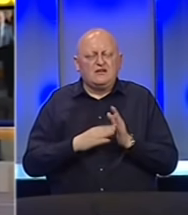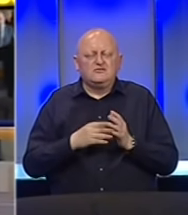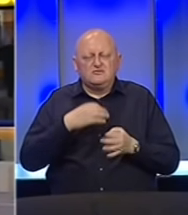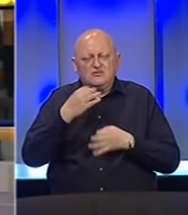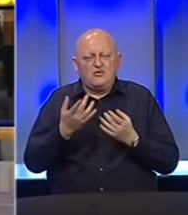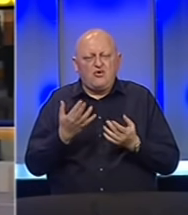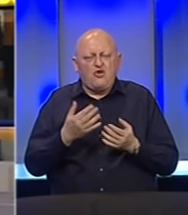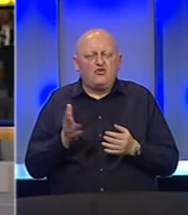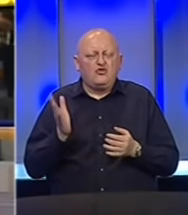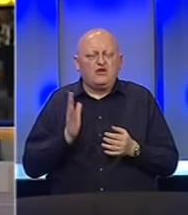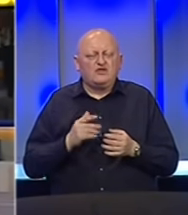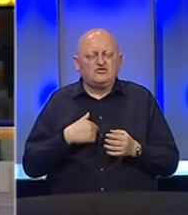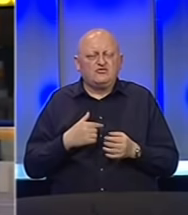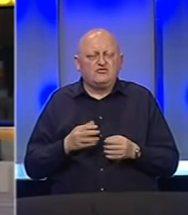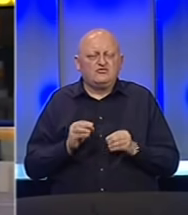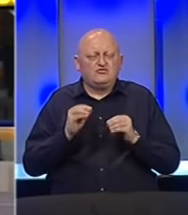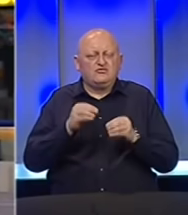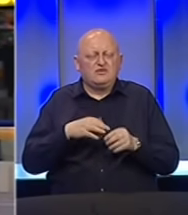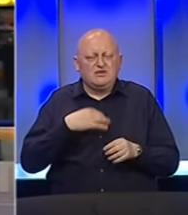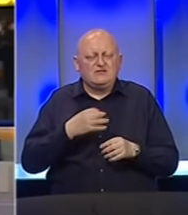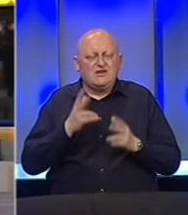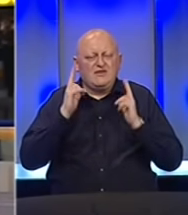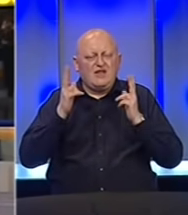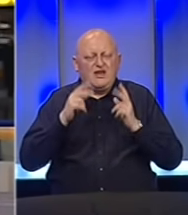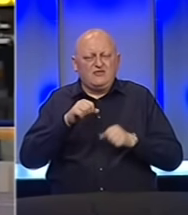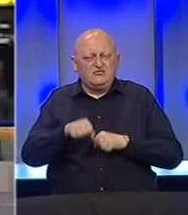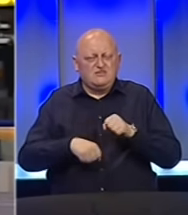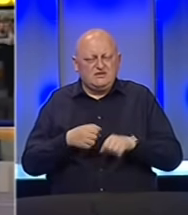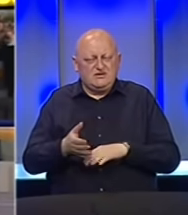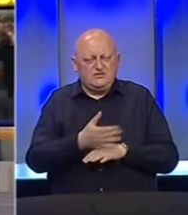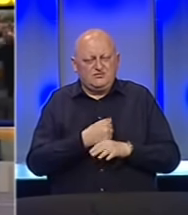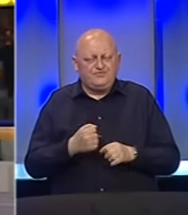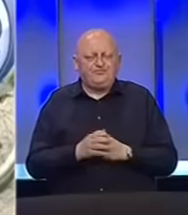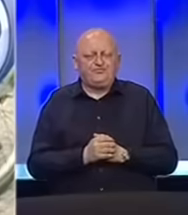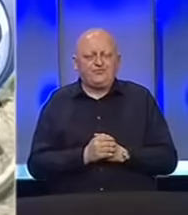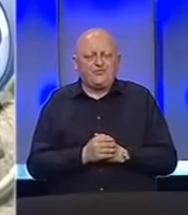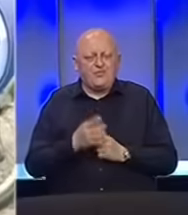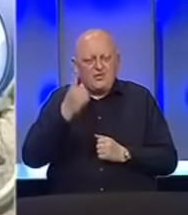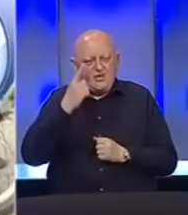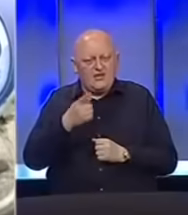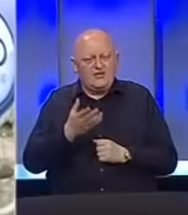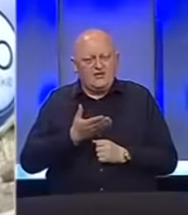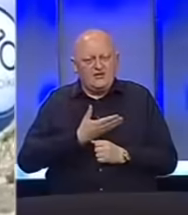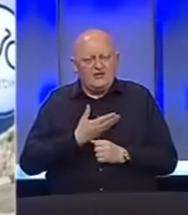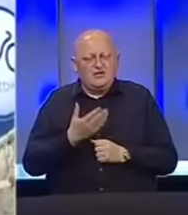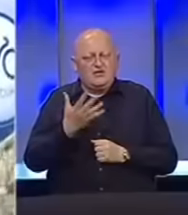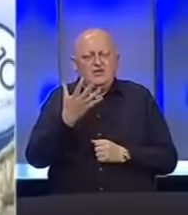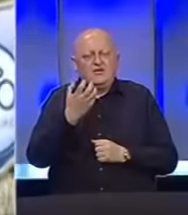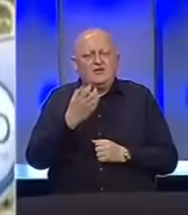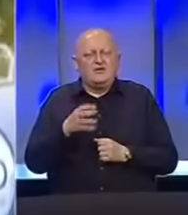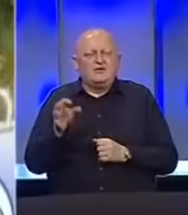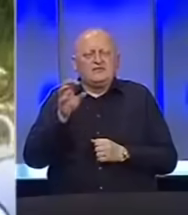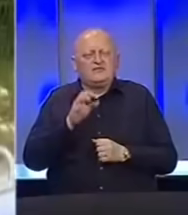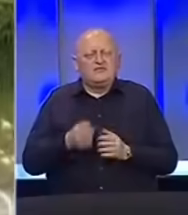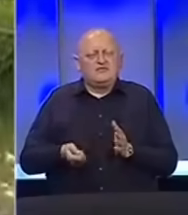provjerila koliko su građani u svoj život unijeli zdravije navike korištenjem bicikla. Zamislite da dobijete 500 eura